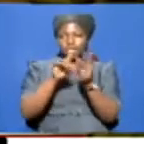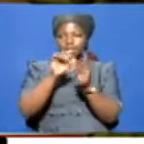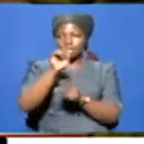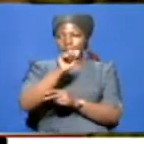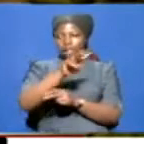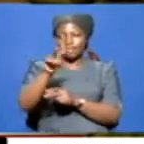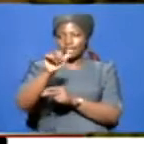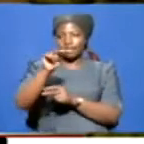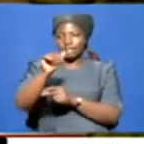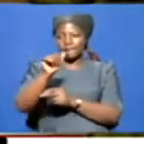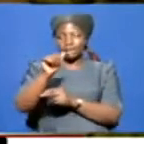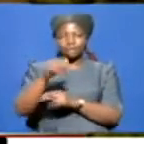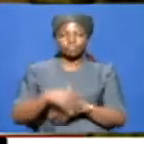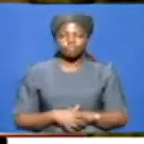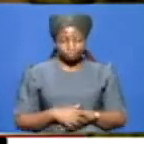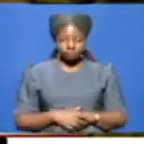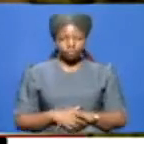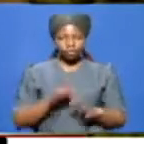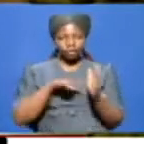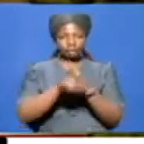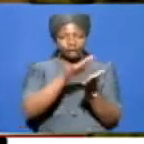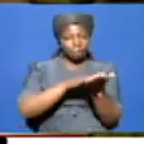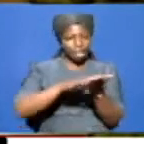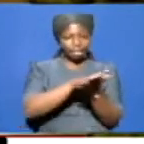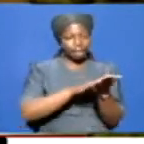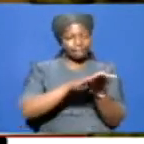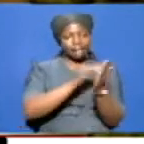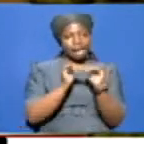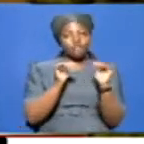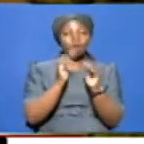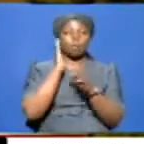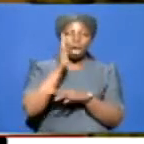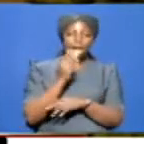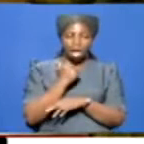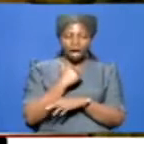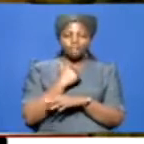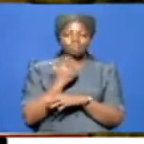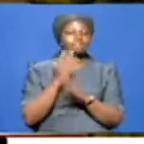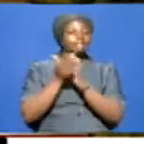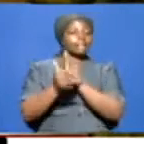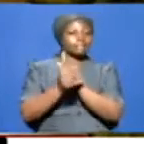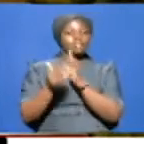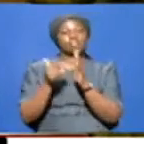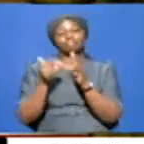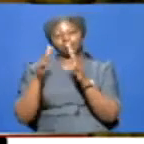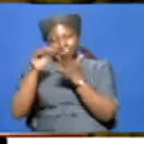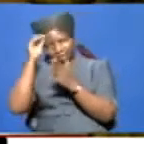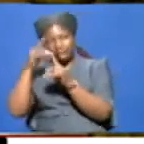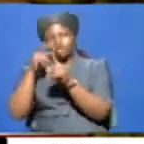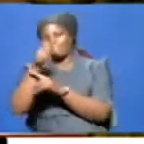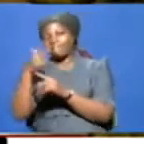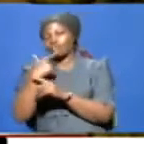The amateurs will be able to hone some skills from the pros that they'll be playing with, and